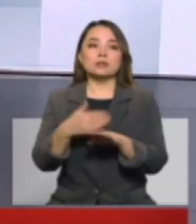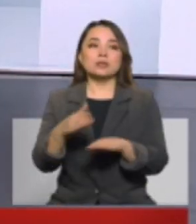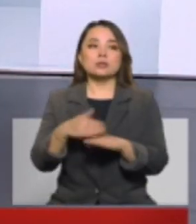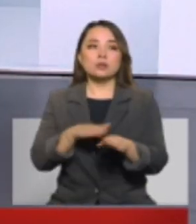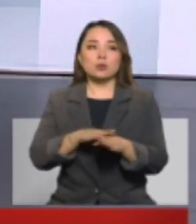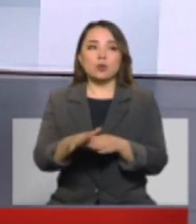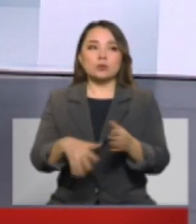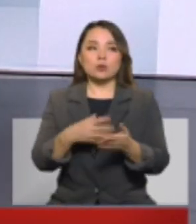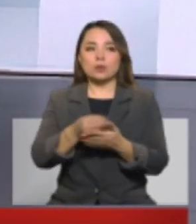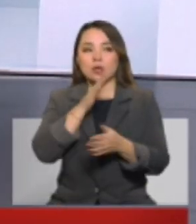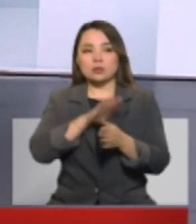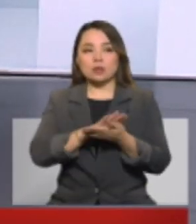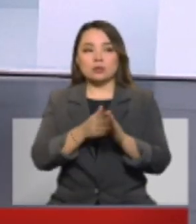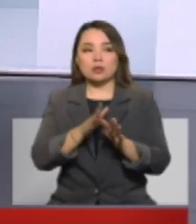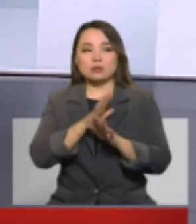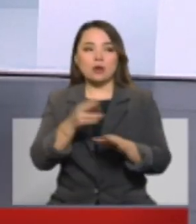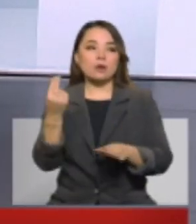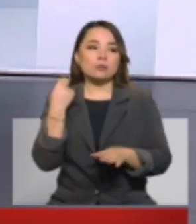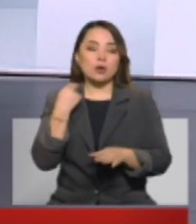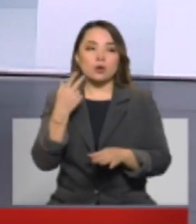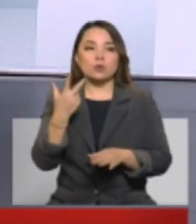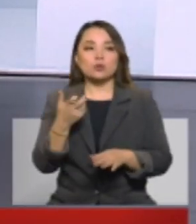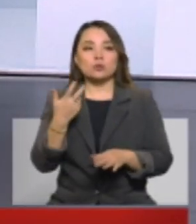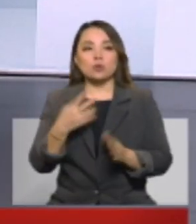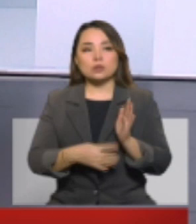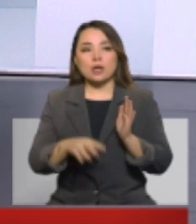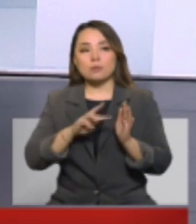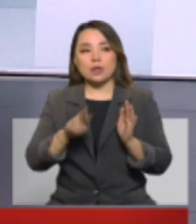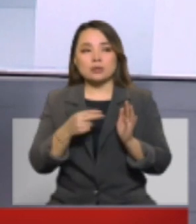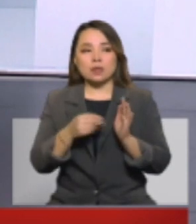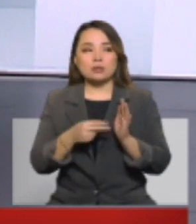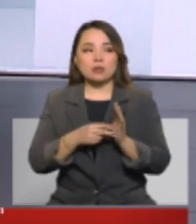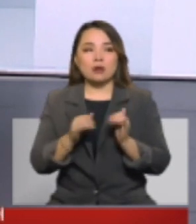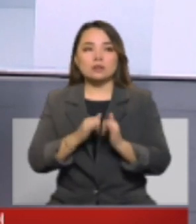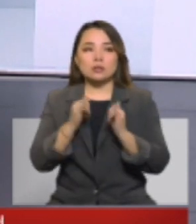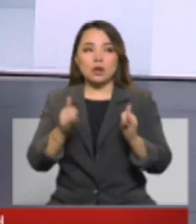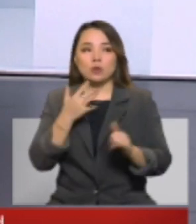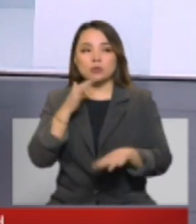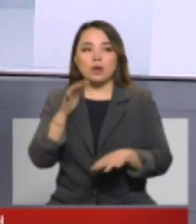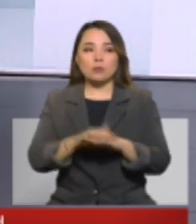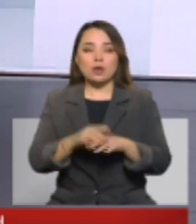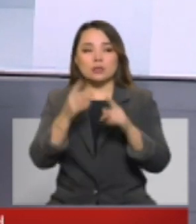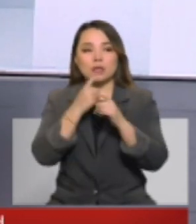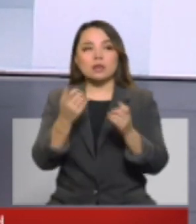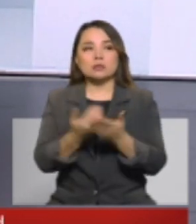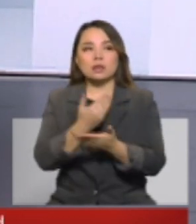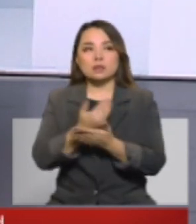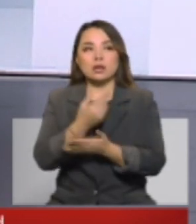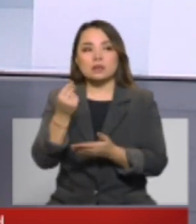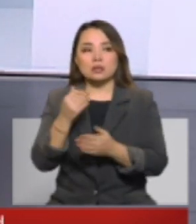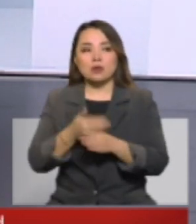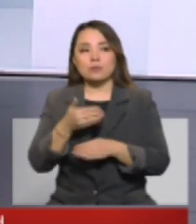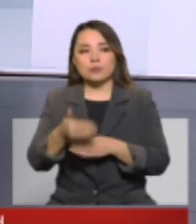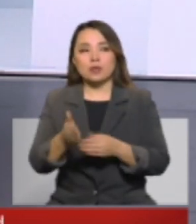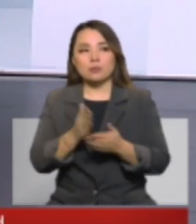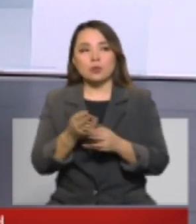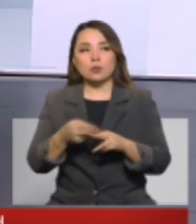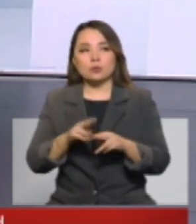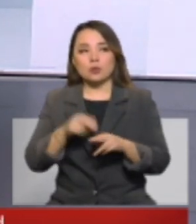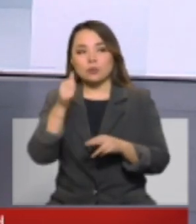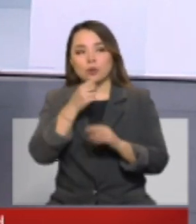Несиесін уақытылы төлемегендердің қарызы 390 миллиард теңгеден асты. Ұлттық банктің хабарлауынша қарызды кешіктіретіндер